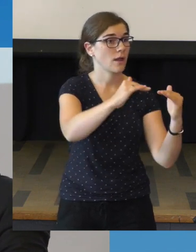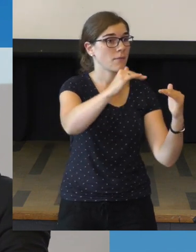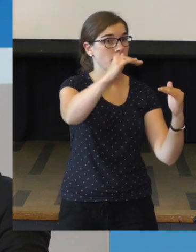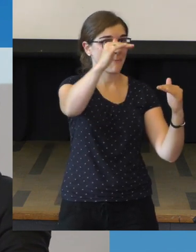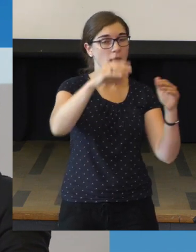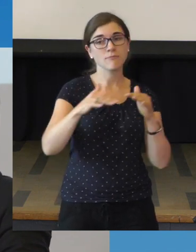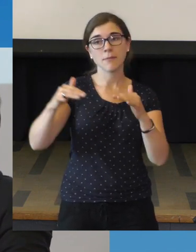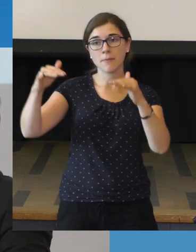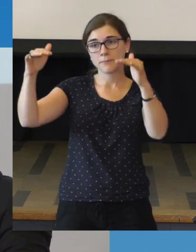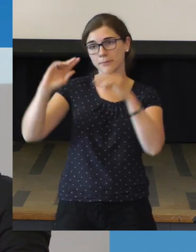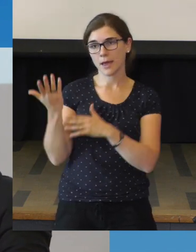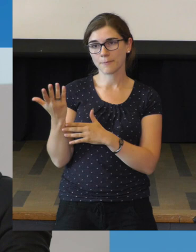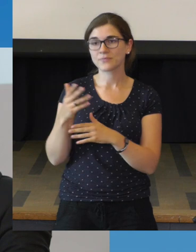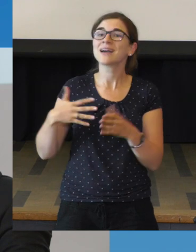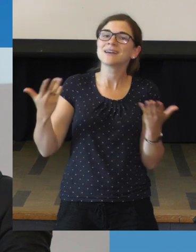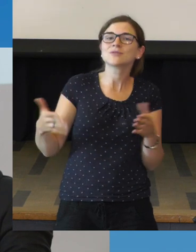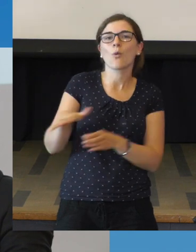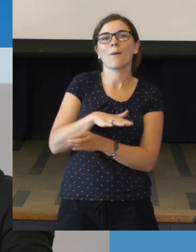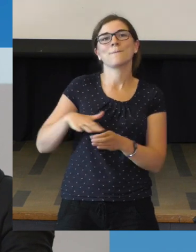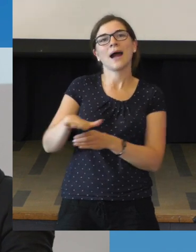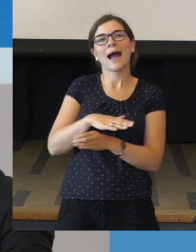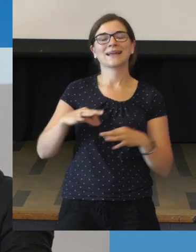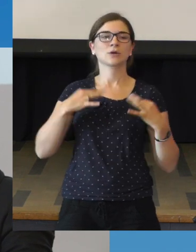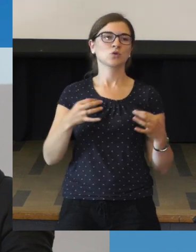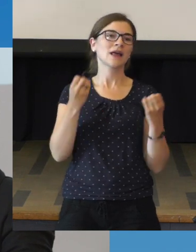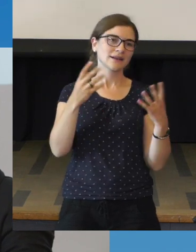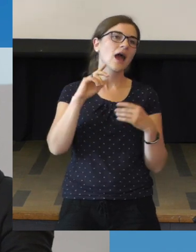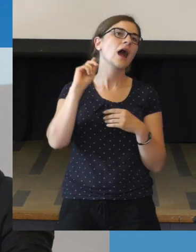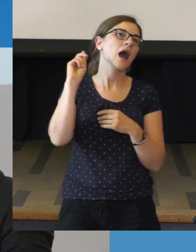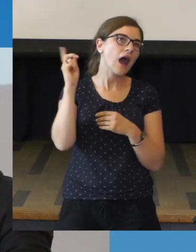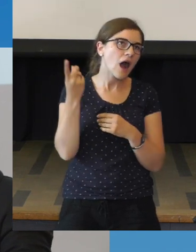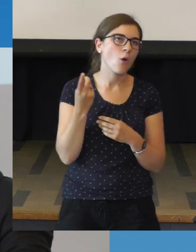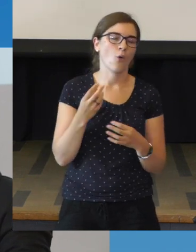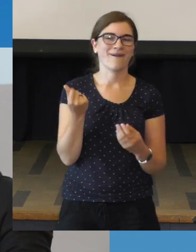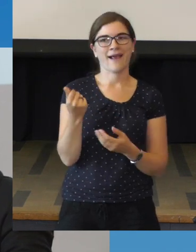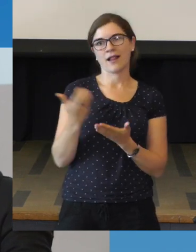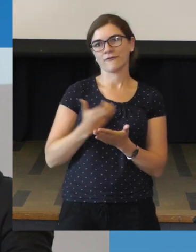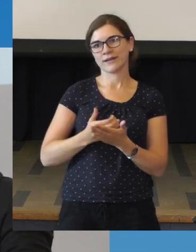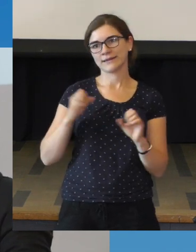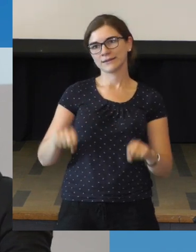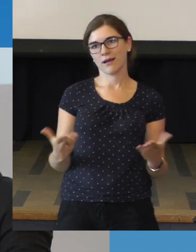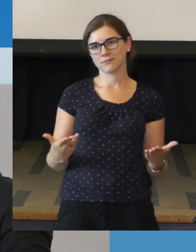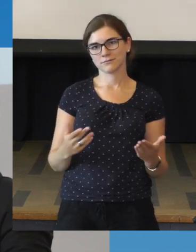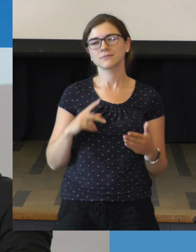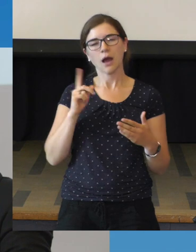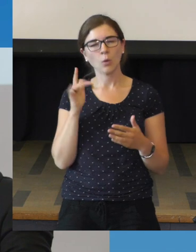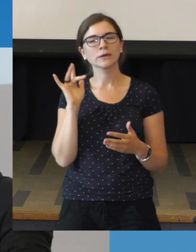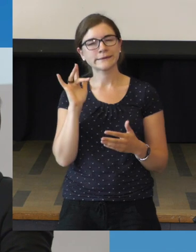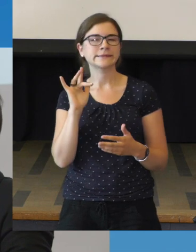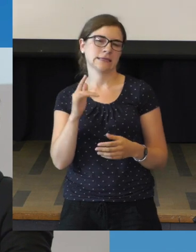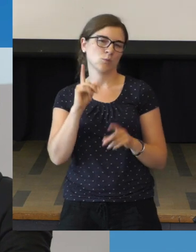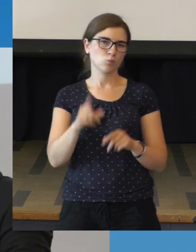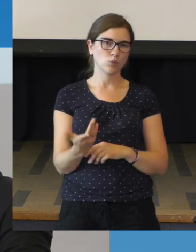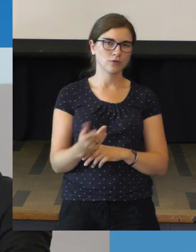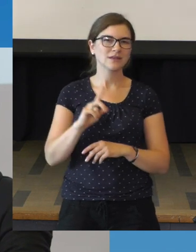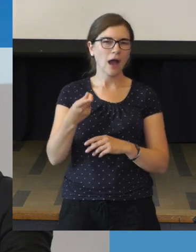in dem Bereich Gesundheit auch Geld verdient wird. Und damit muss man sicherlich kritisch umgehen. Und es ist richtig, dass in bestimmten Regionen, gerade